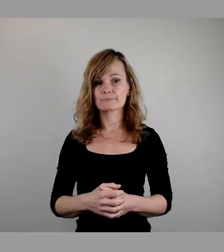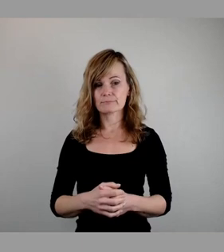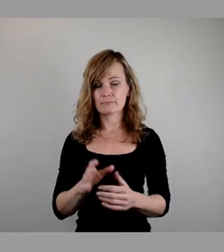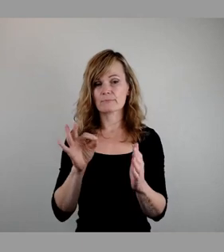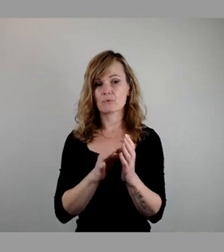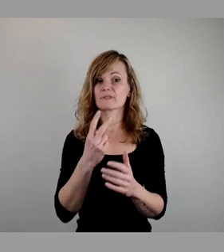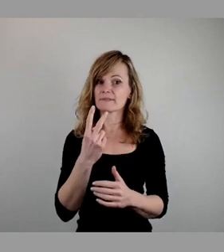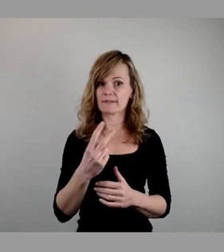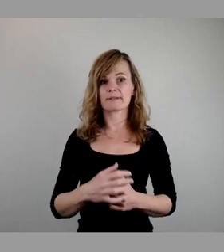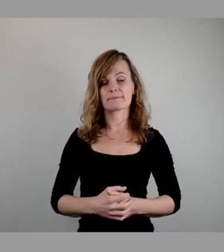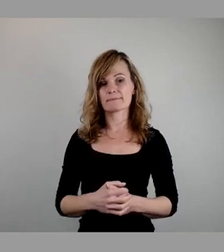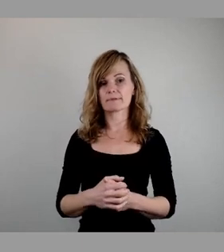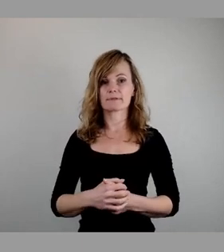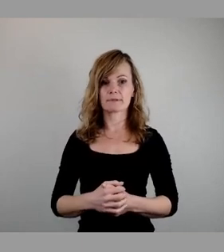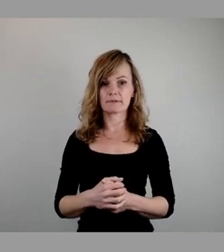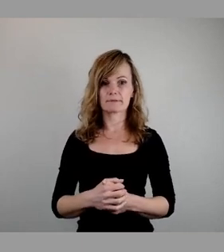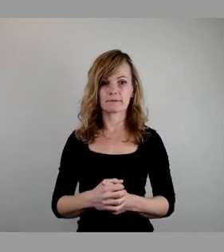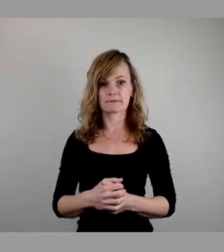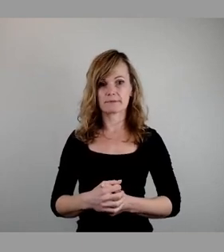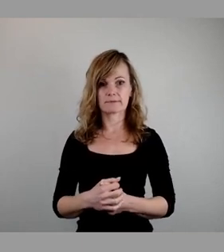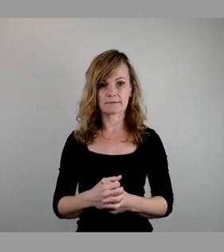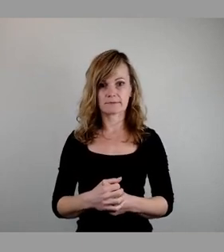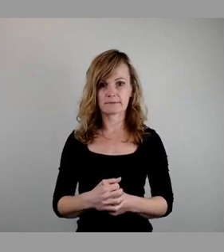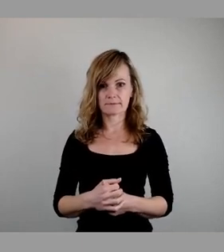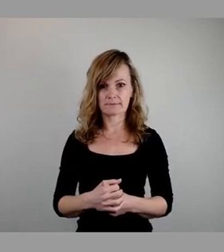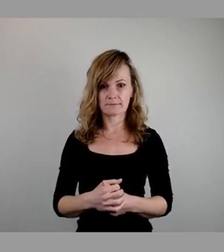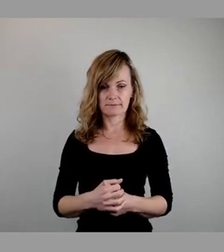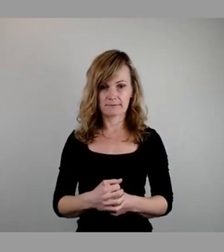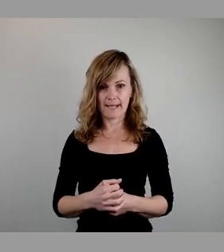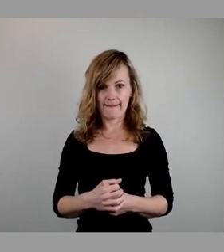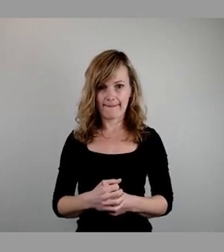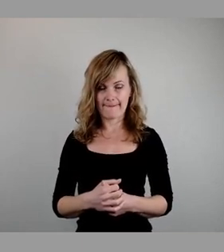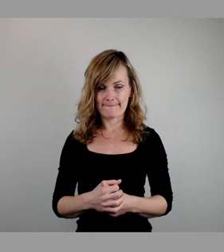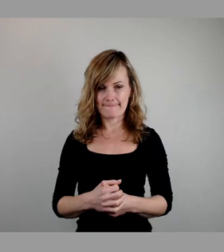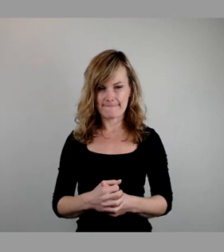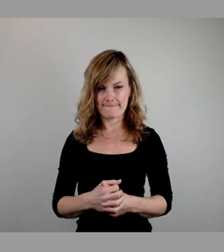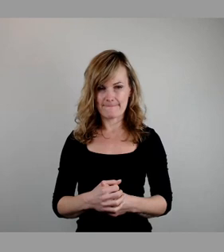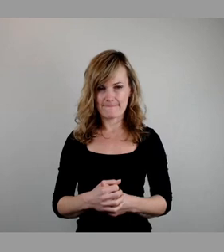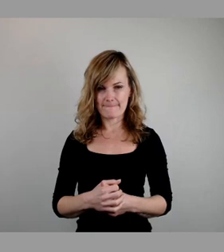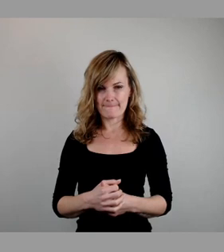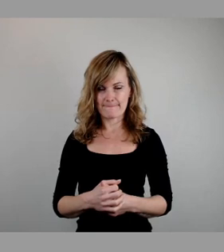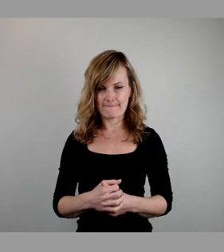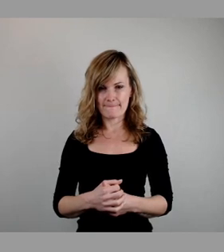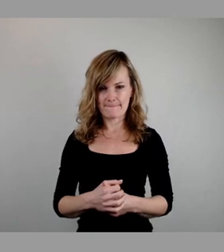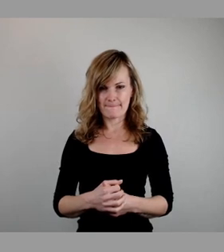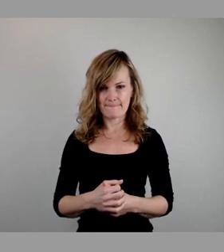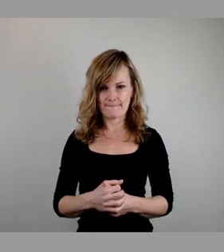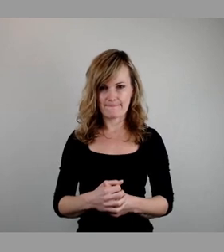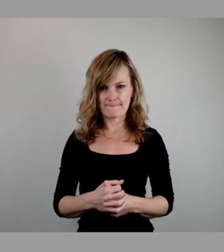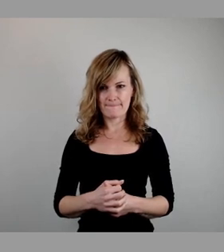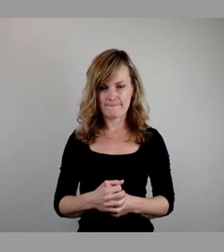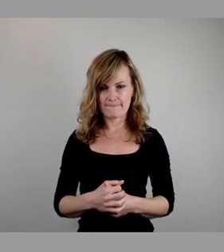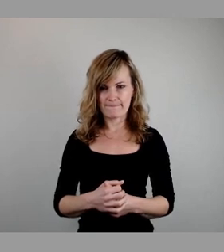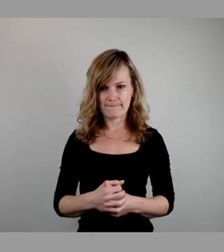zur Abstimmung stellen. Wer hier seine Zustimmung geben kann, bitte um das Stimmzeichen.